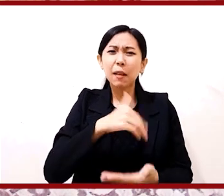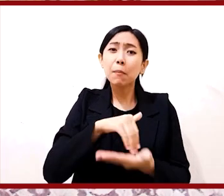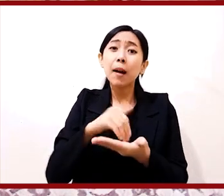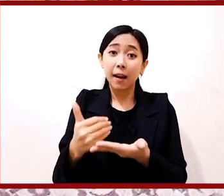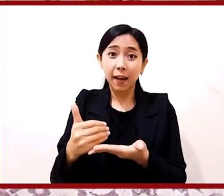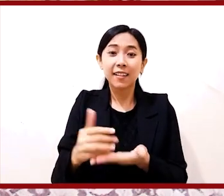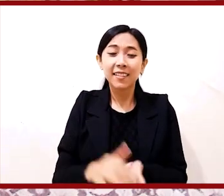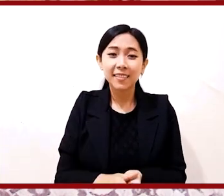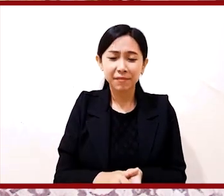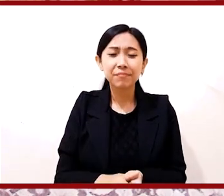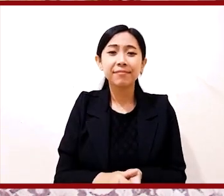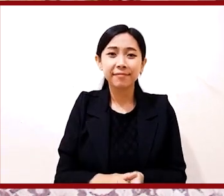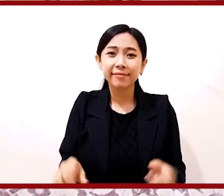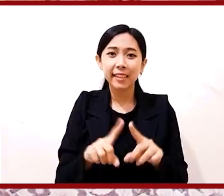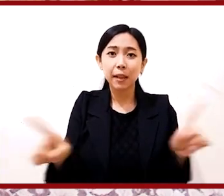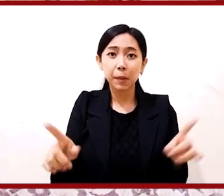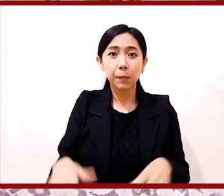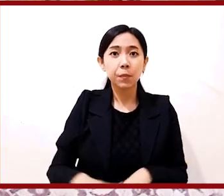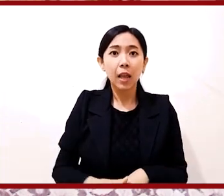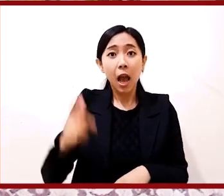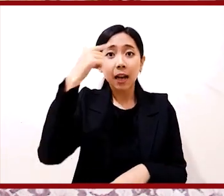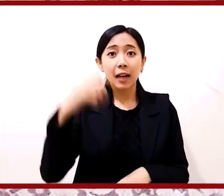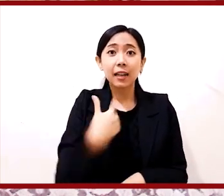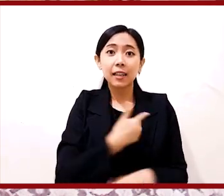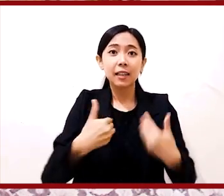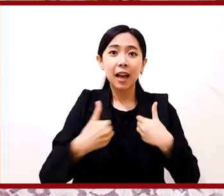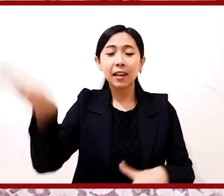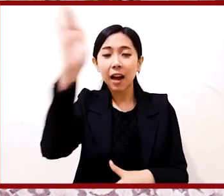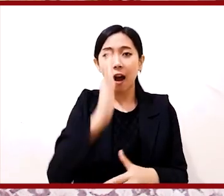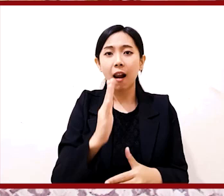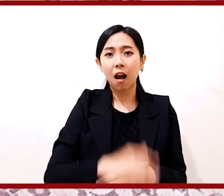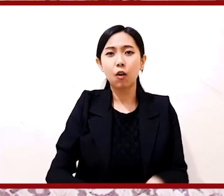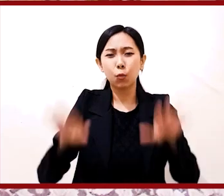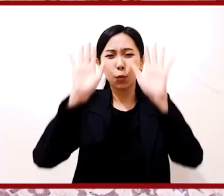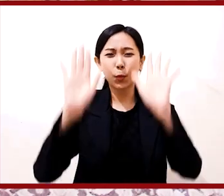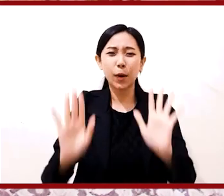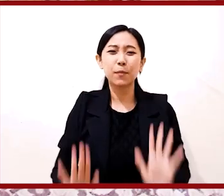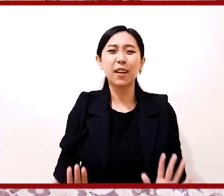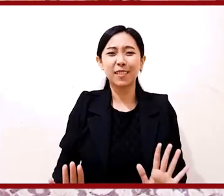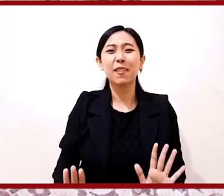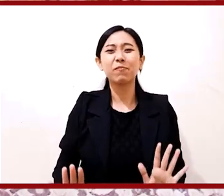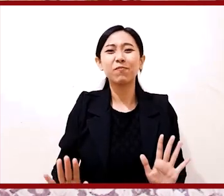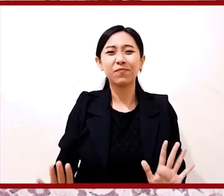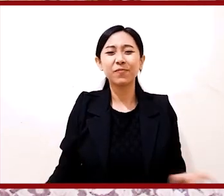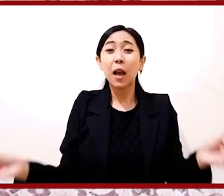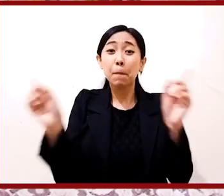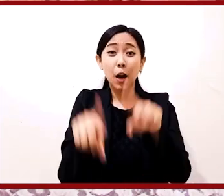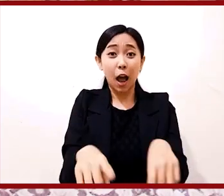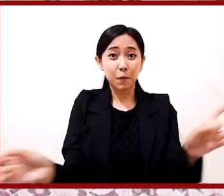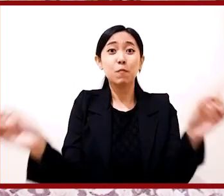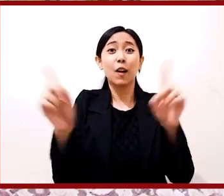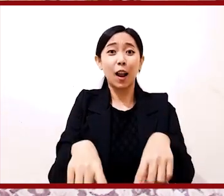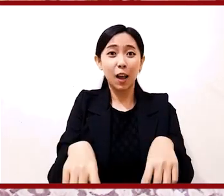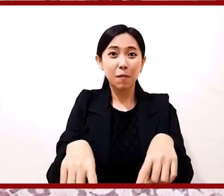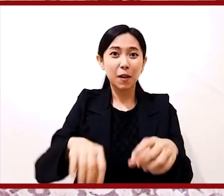kita rapuh. Namun karena kita punya Allah yang luar biasa, pengalaman